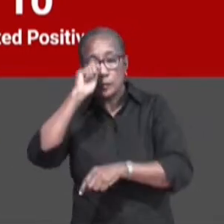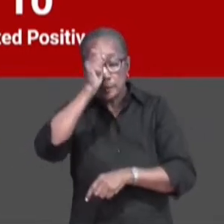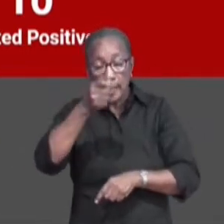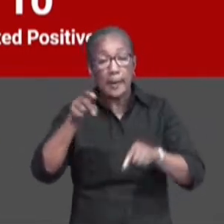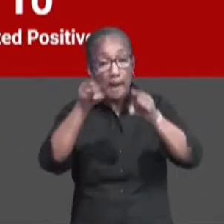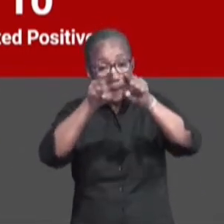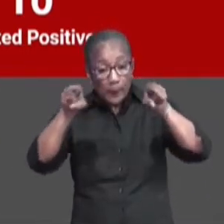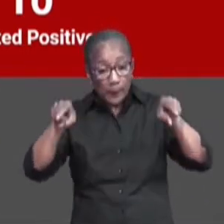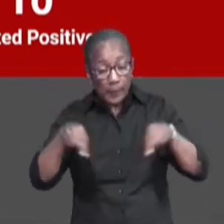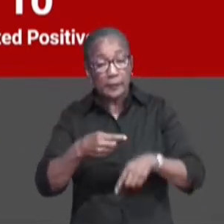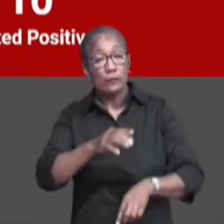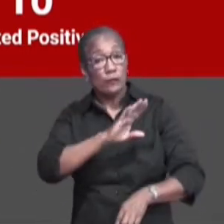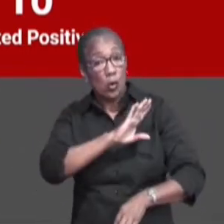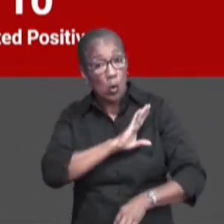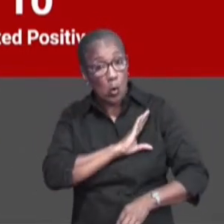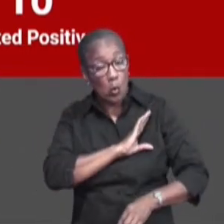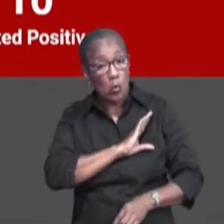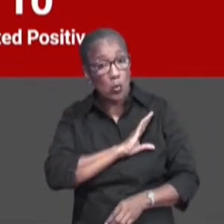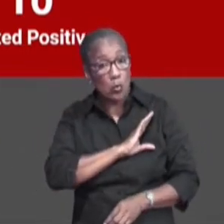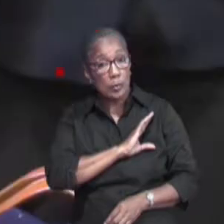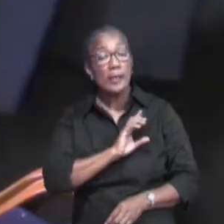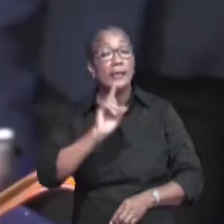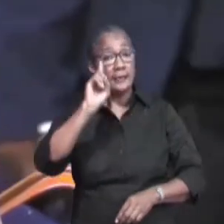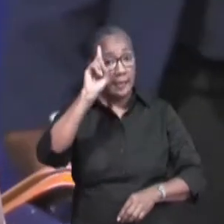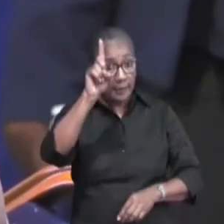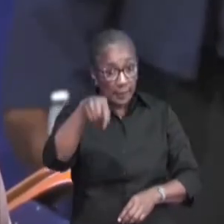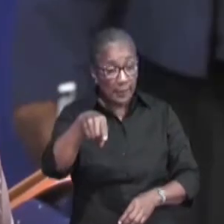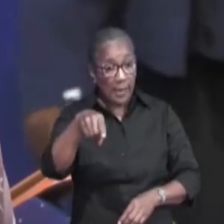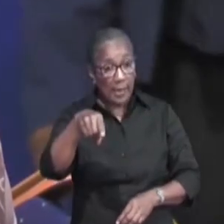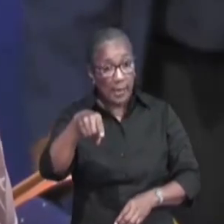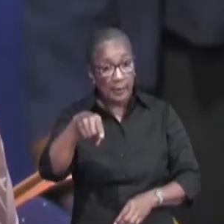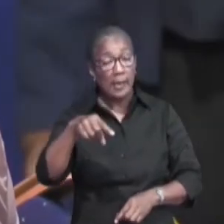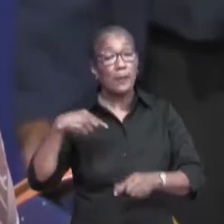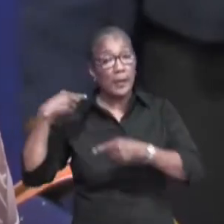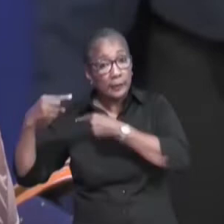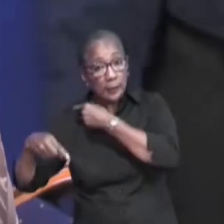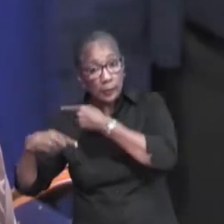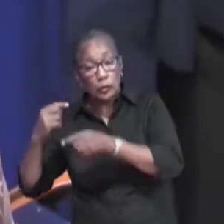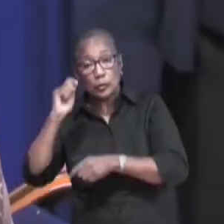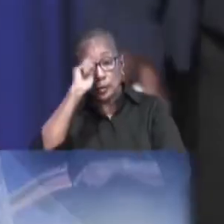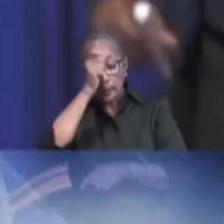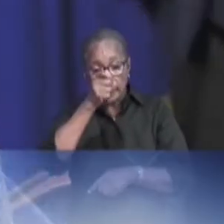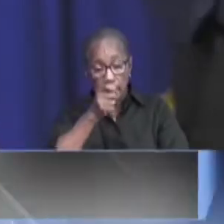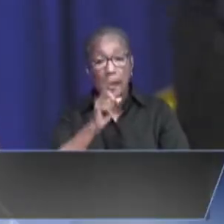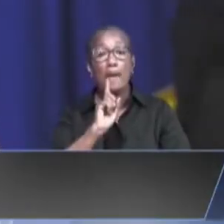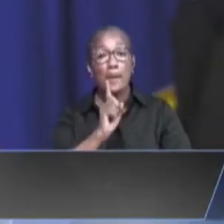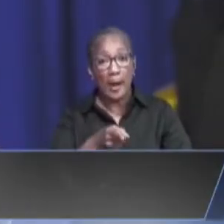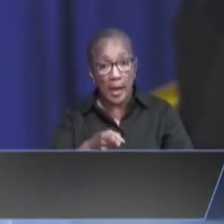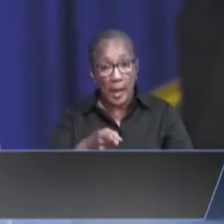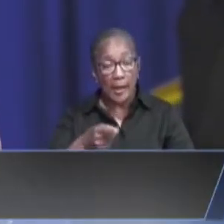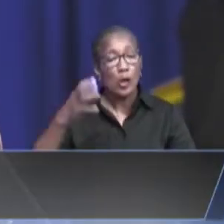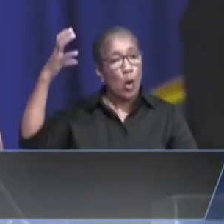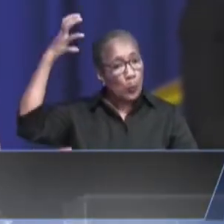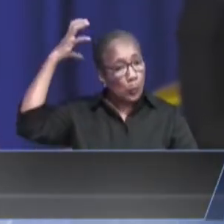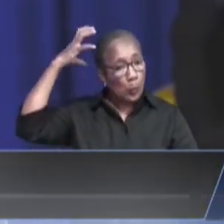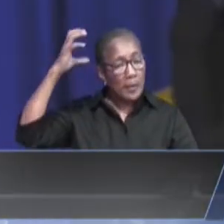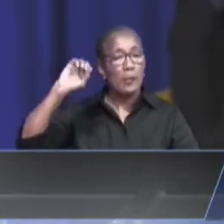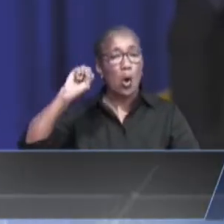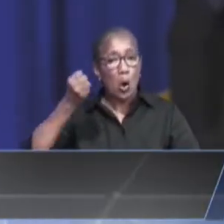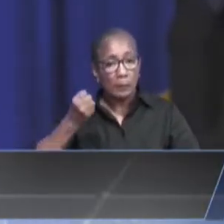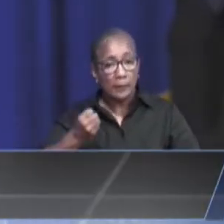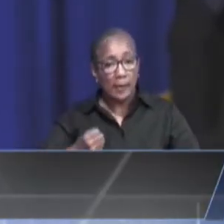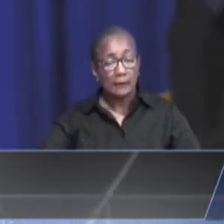dat hij ook gomit desma ook door het traditioneel gezag. A problem na abende abigi wer sabe